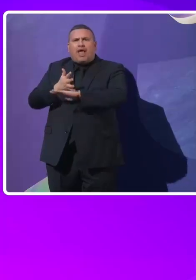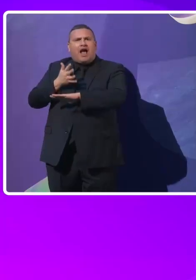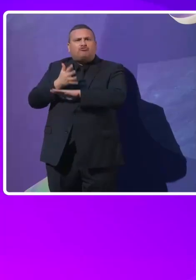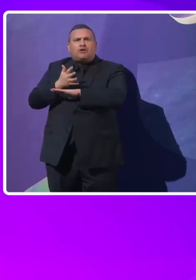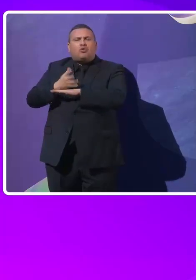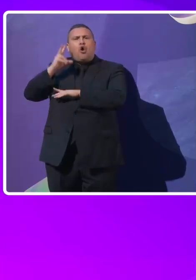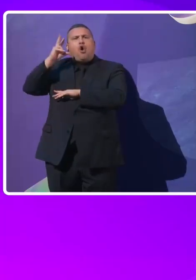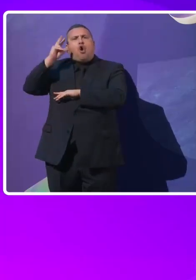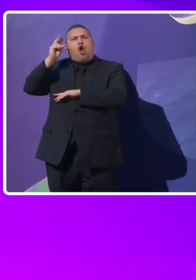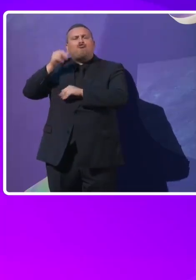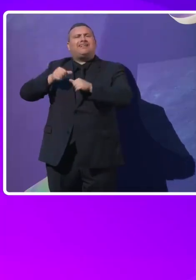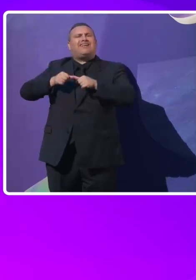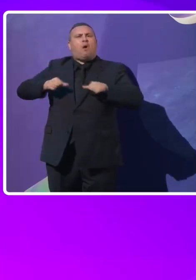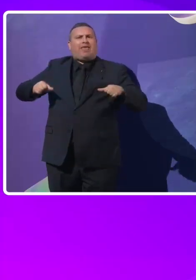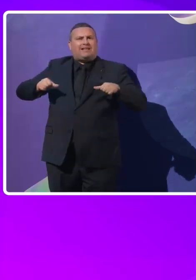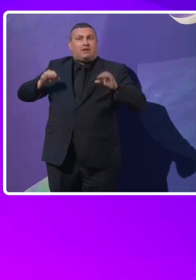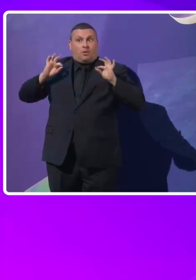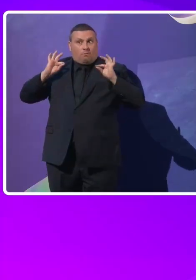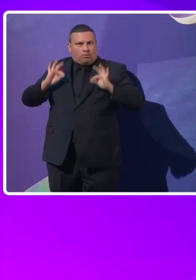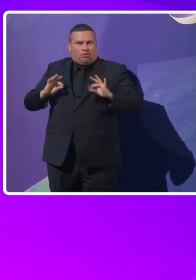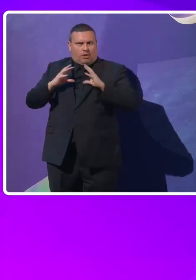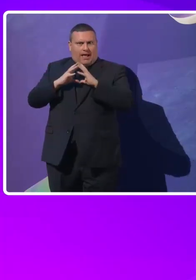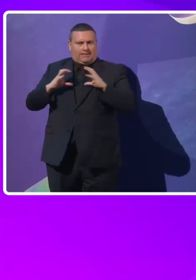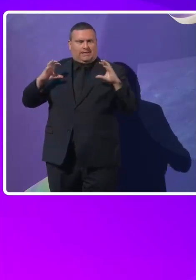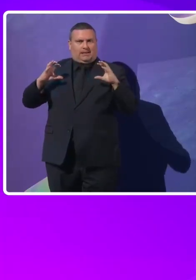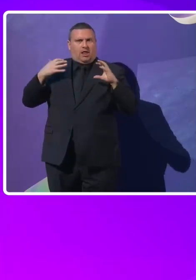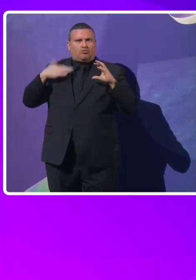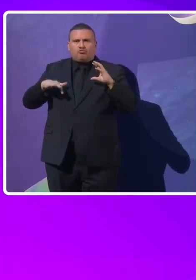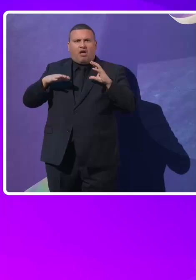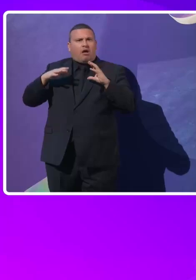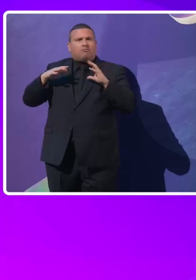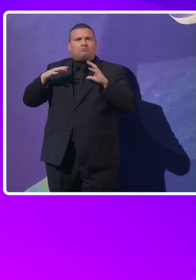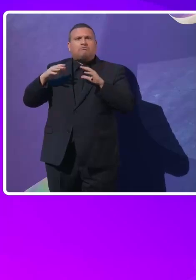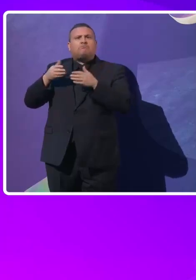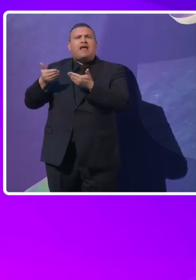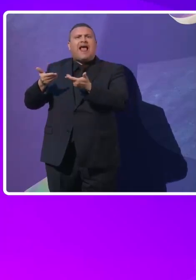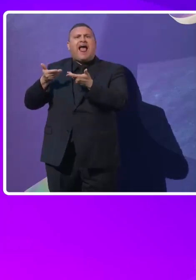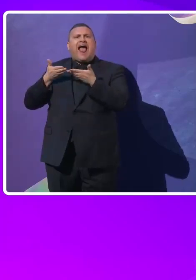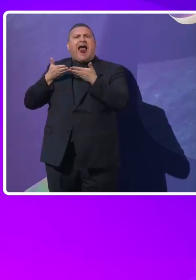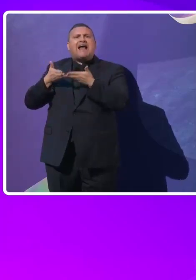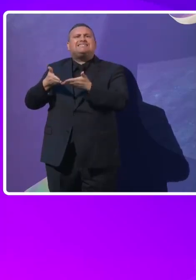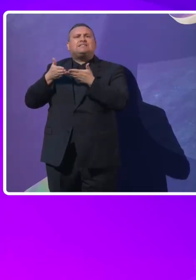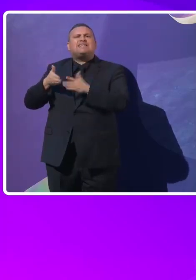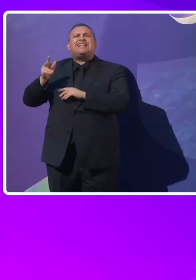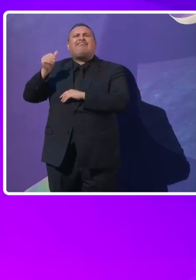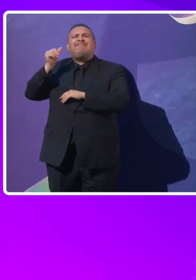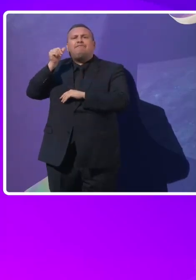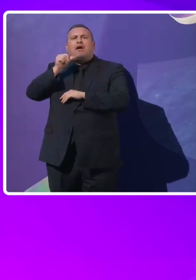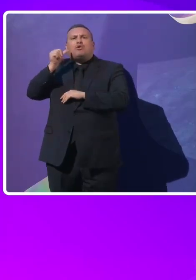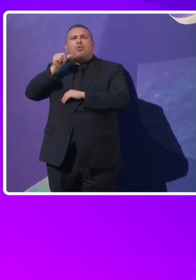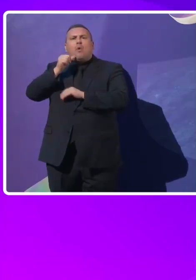base aziendali ehm i dipendenti che hanno iniziato a usare questo chatbot hanno avuto